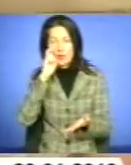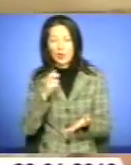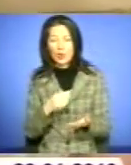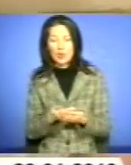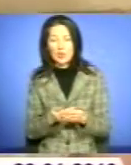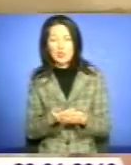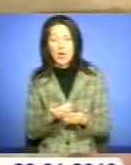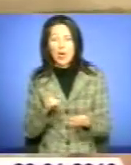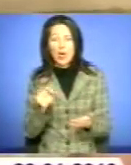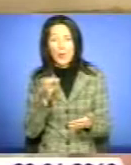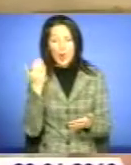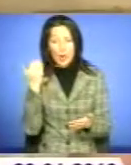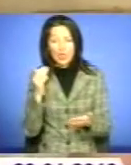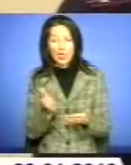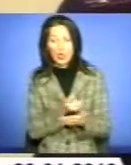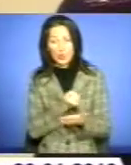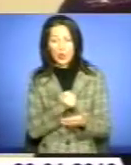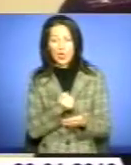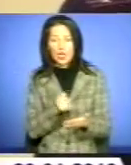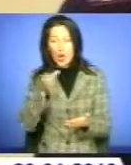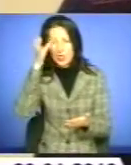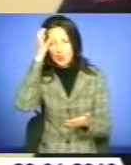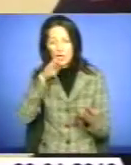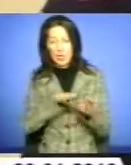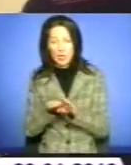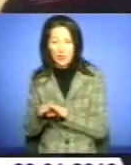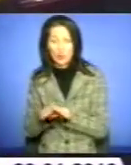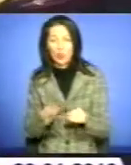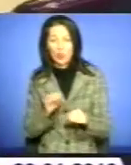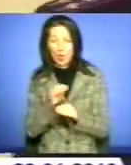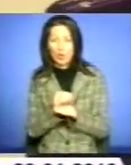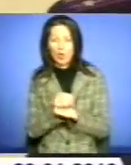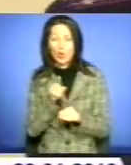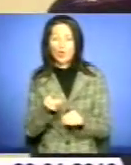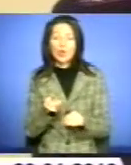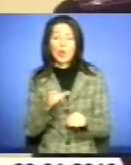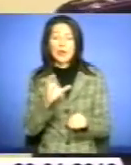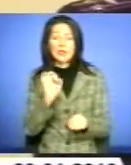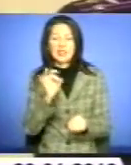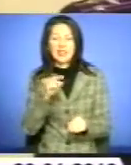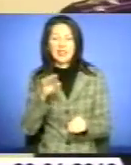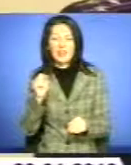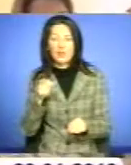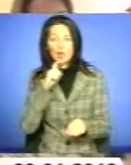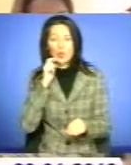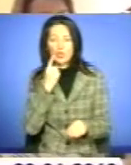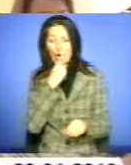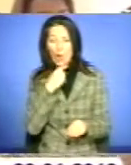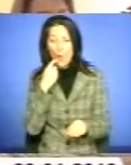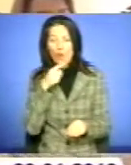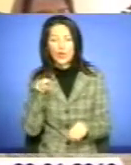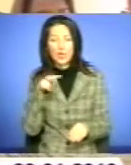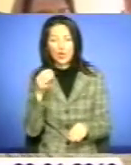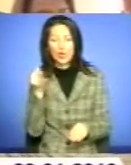здобутий освітній рівень з додатком до нього, сертифікат Українського центру оцінювання якості освіти з української мови та літератури, історії